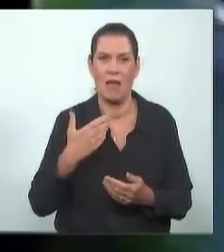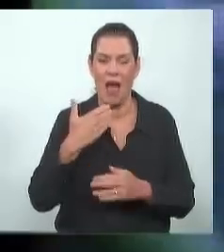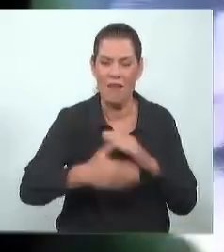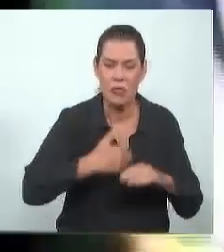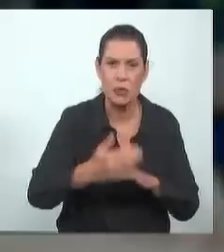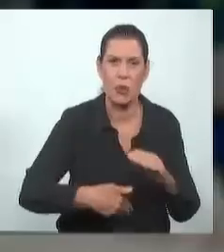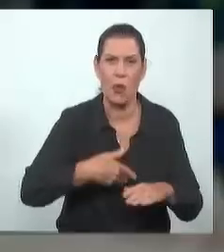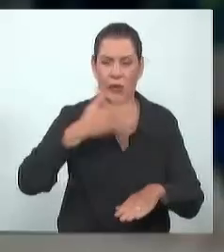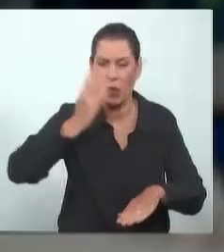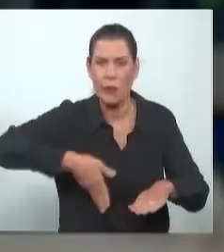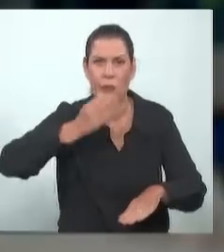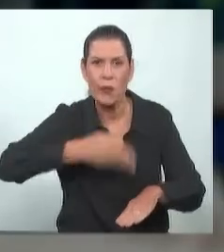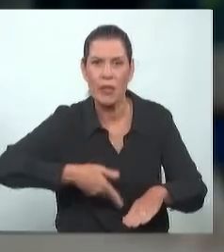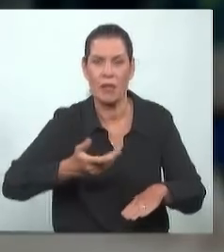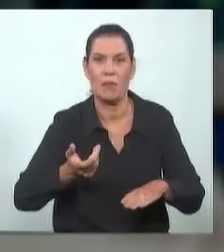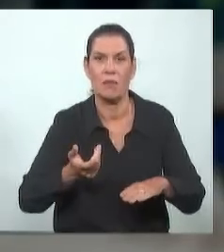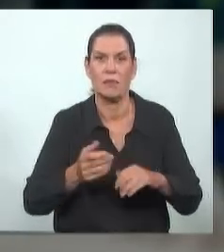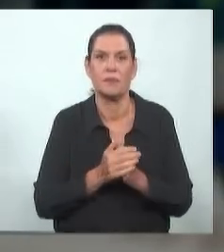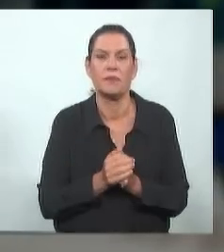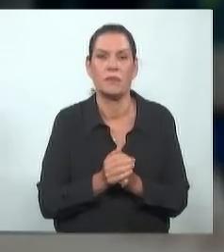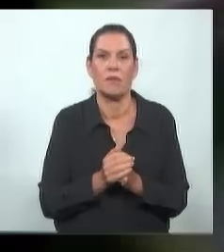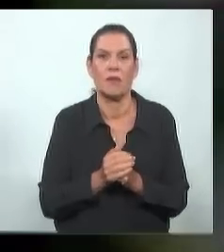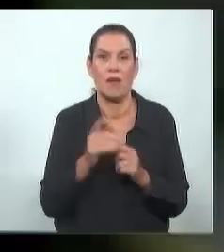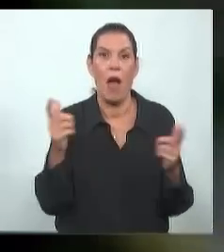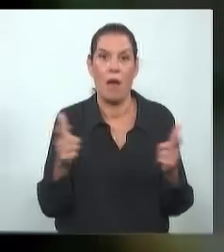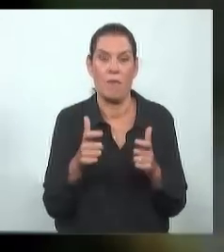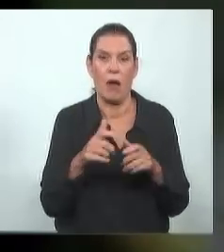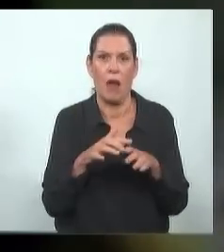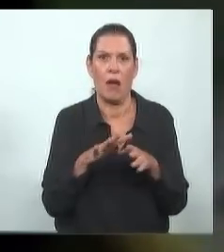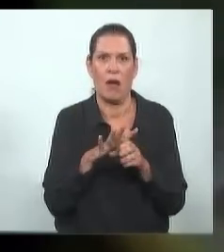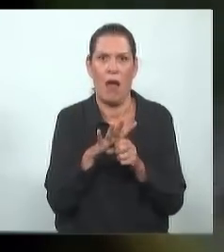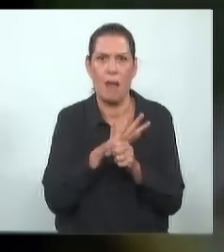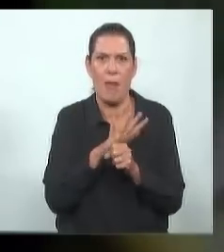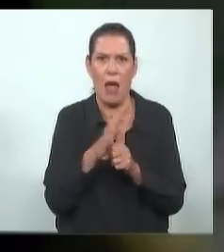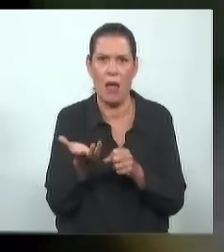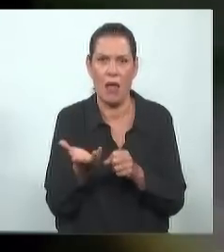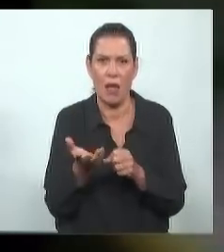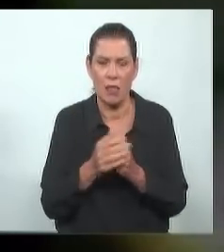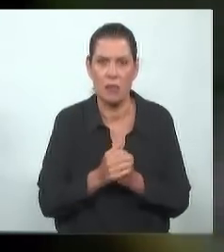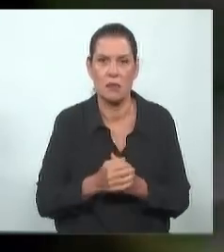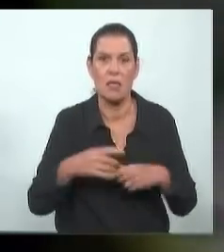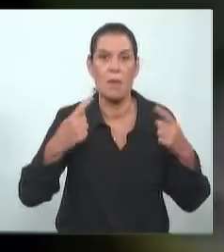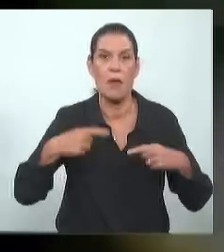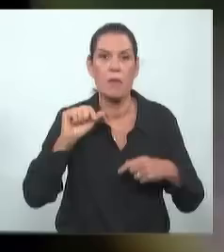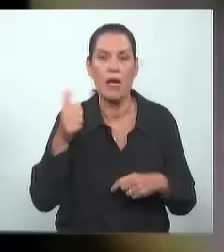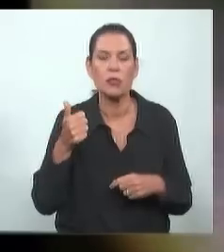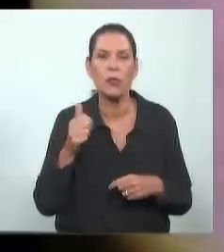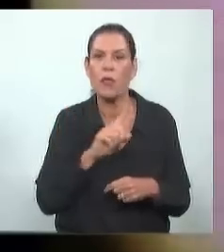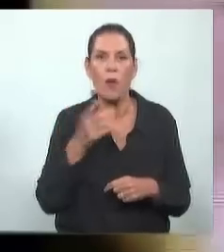הם התחילו למלא את המחלקה. בימים הראשונים לא היה ציוד רפואי,